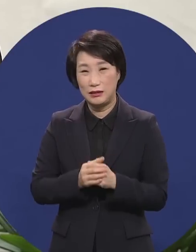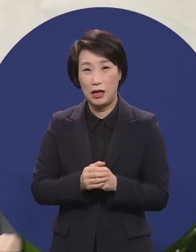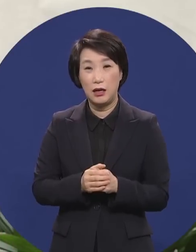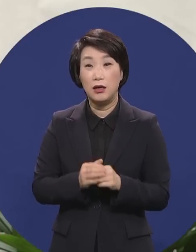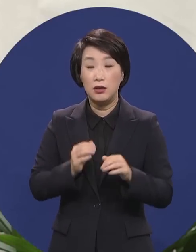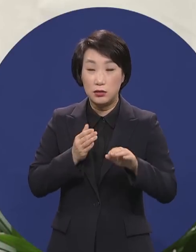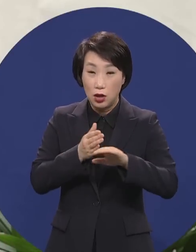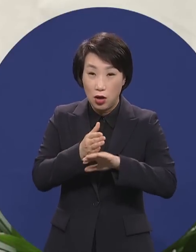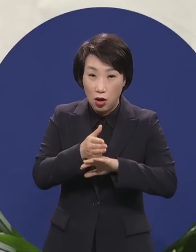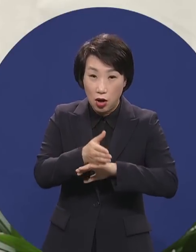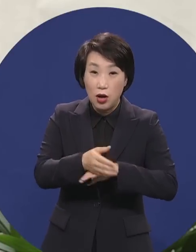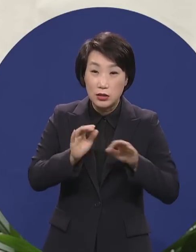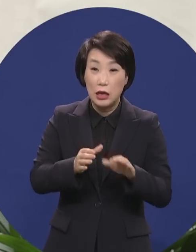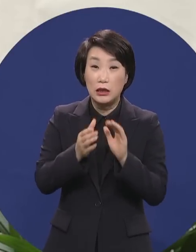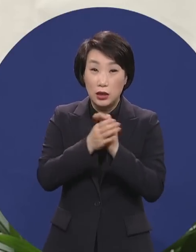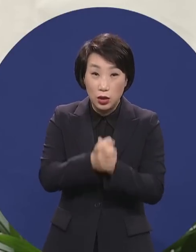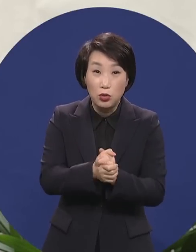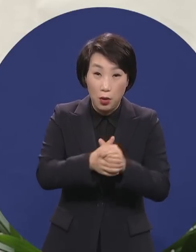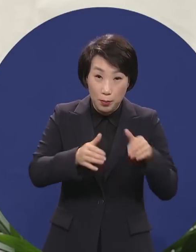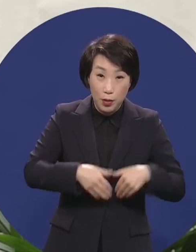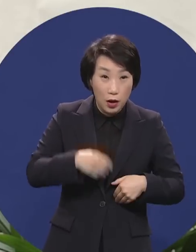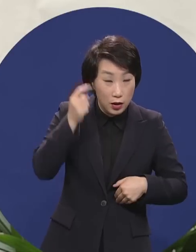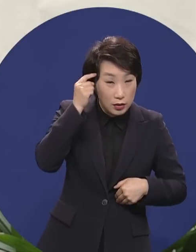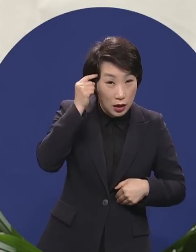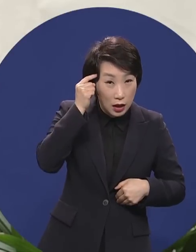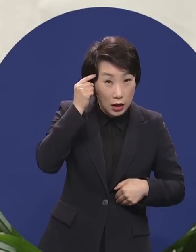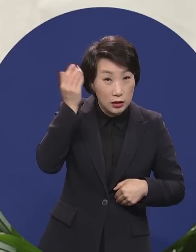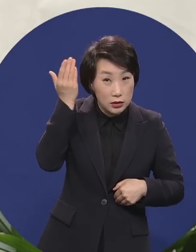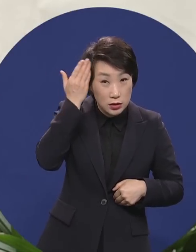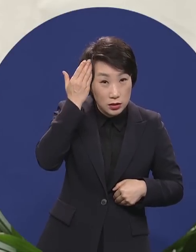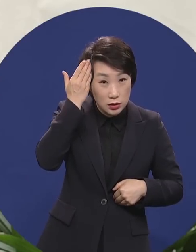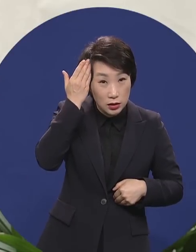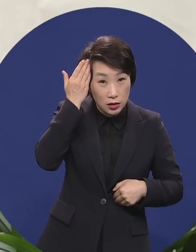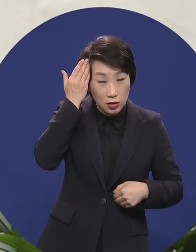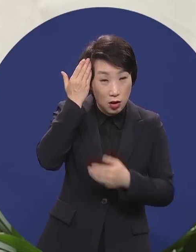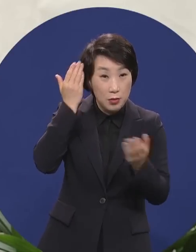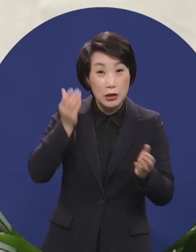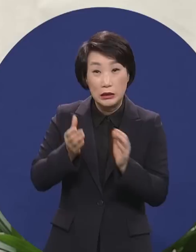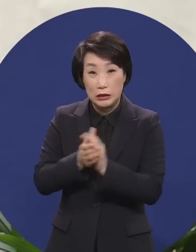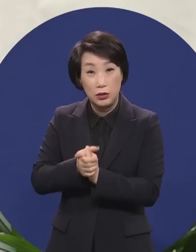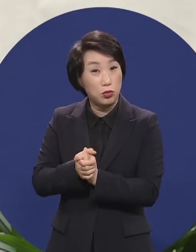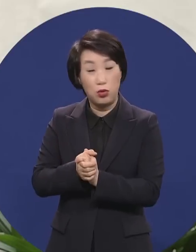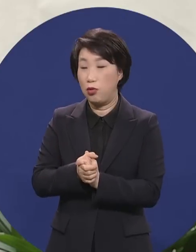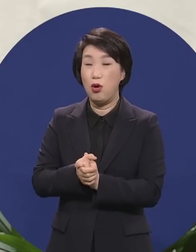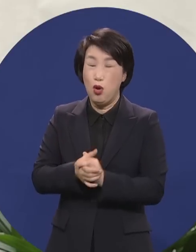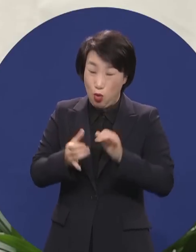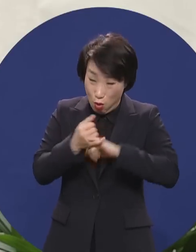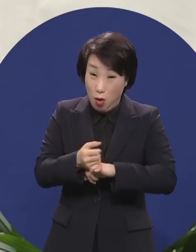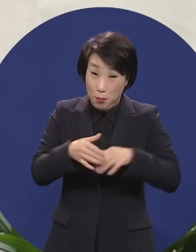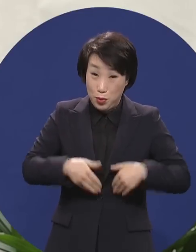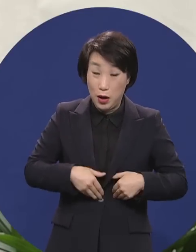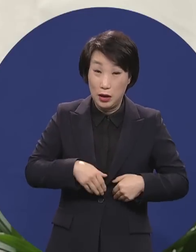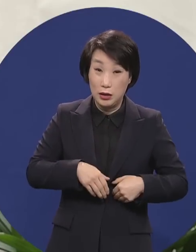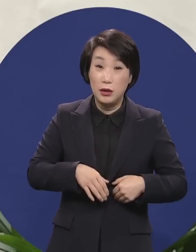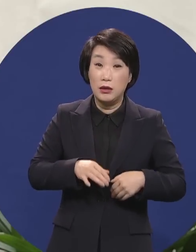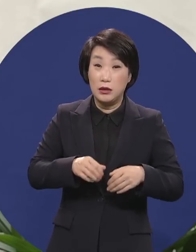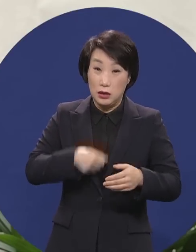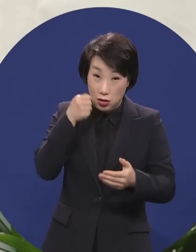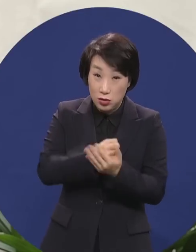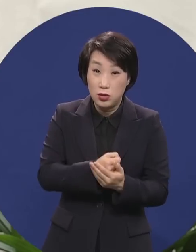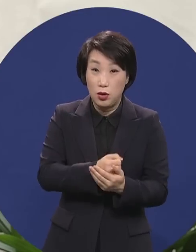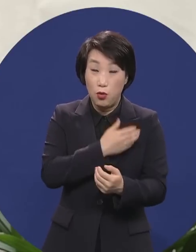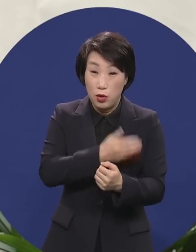차츰 기도해야 된다는 이 지식에 기도 절대 해야 된다는 의지가